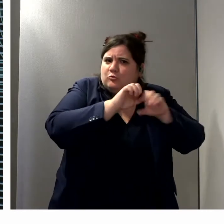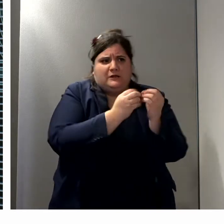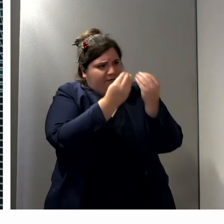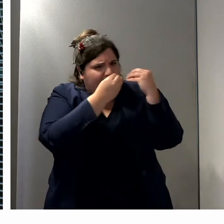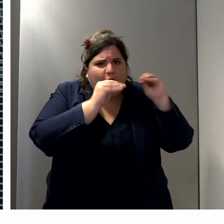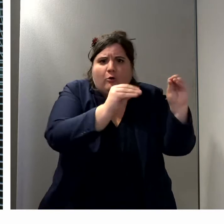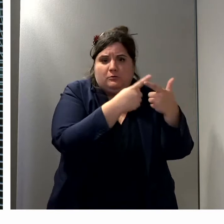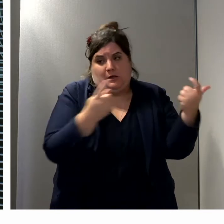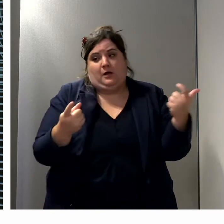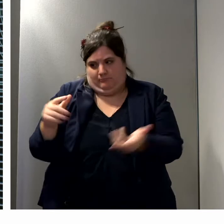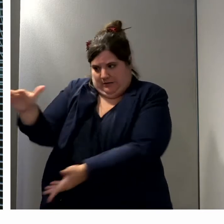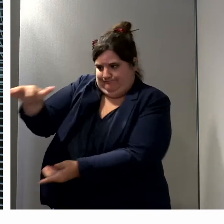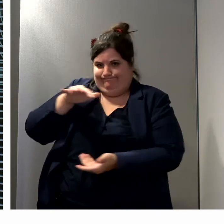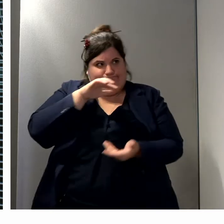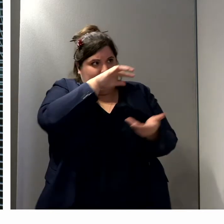développent eux-mêmes